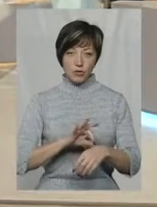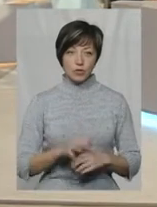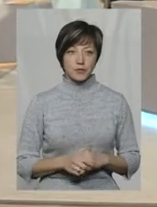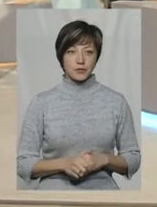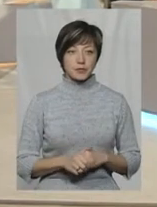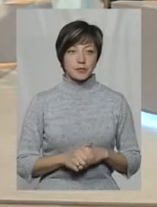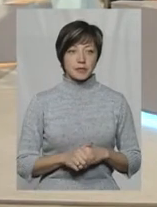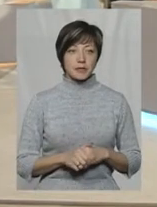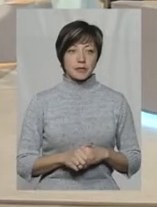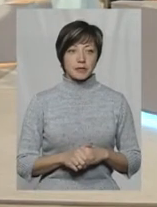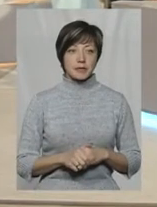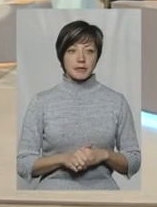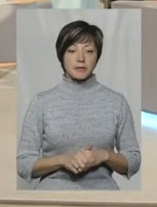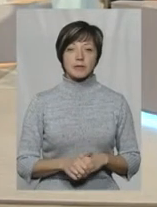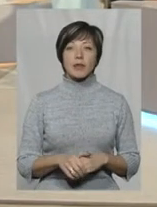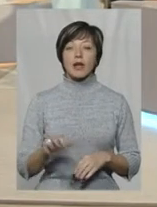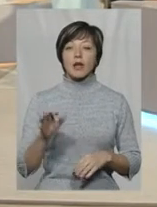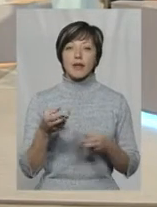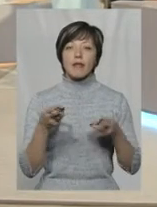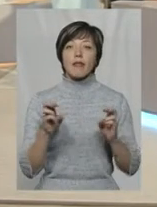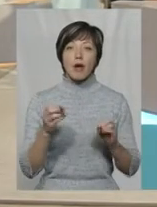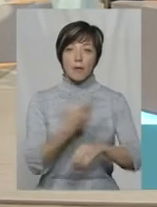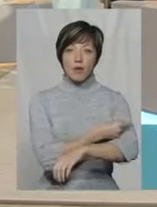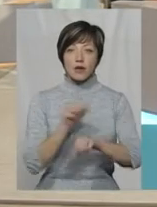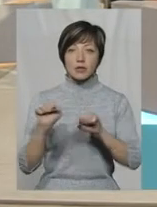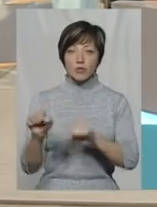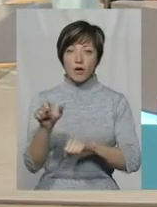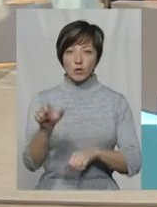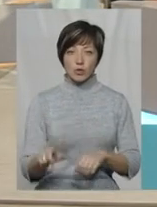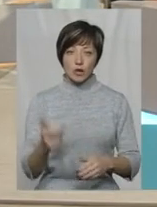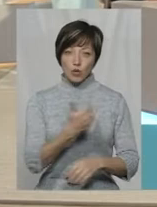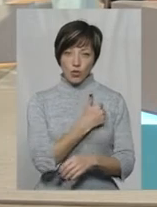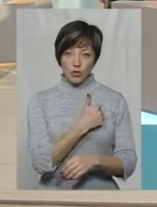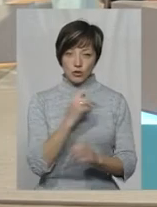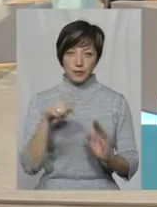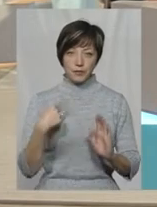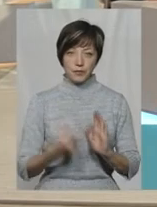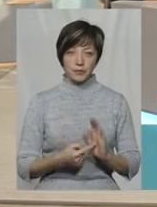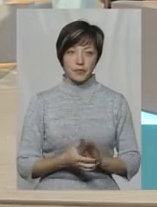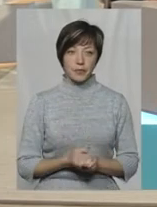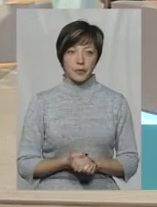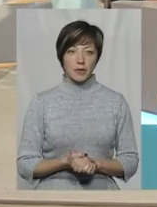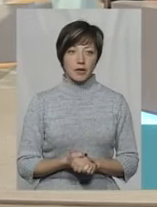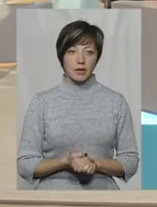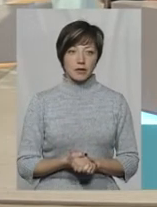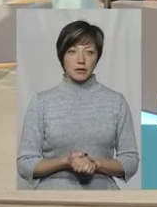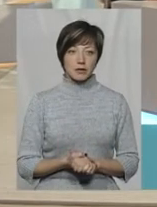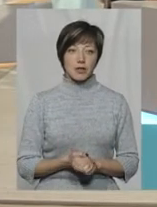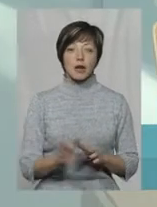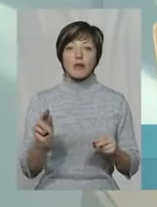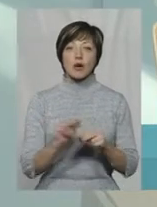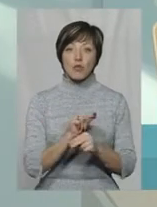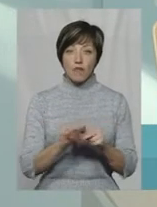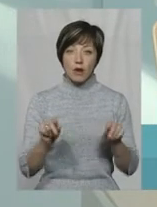так. Де ж провакцинуватися людині, якщо вона того бажає? Ну, звичайно, в